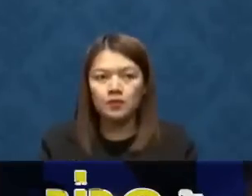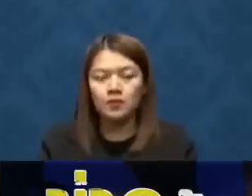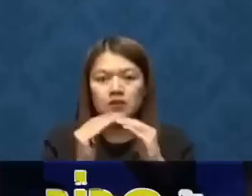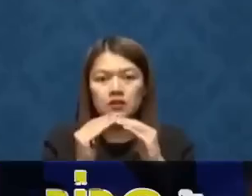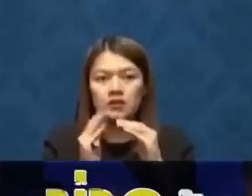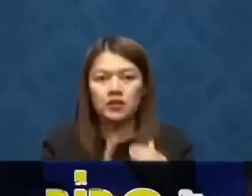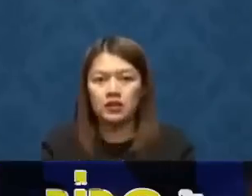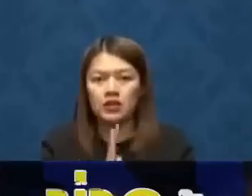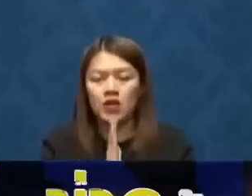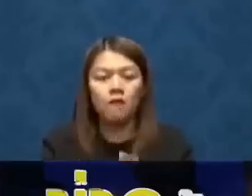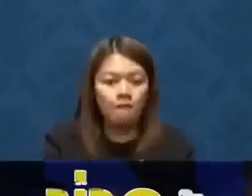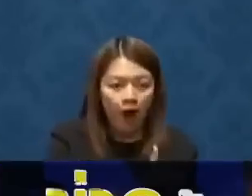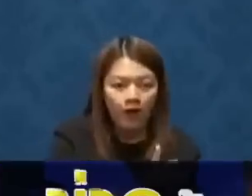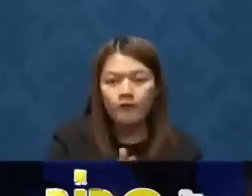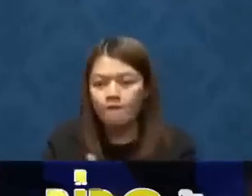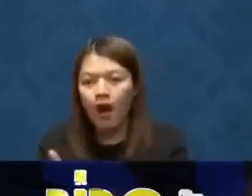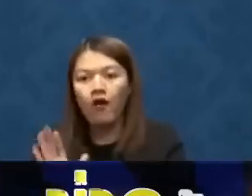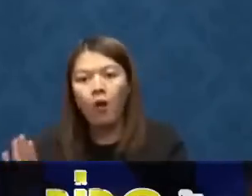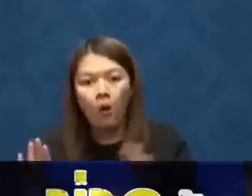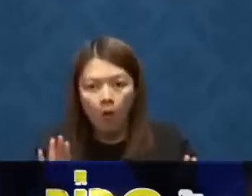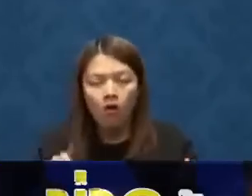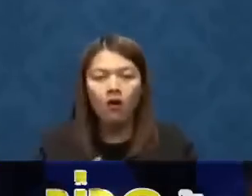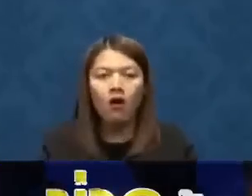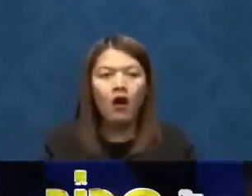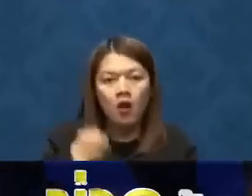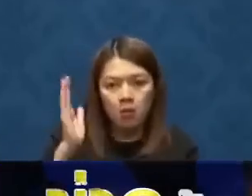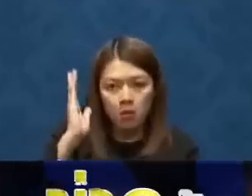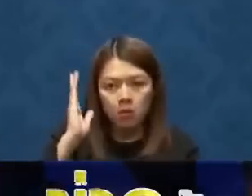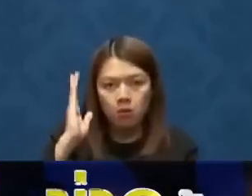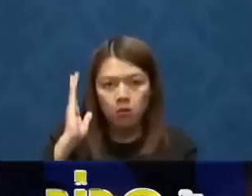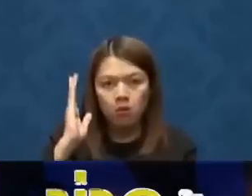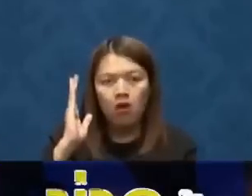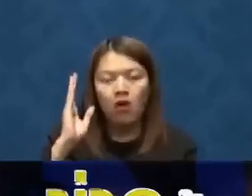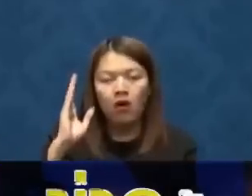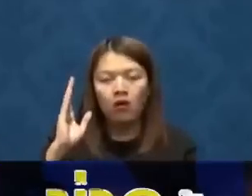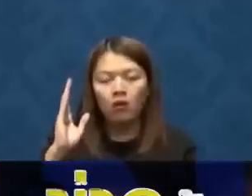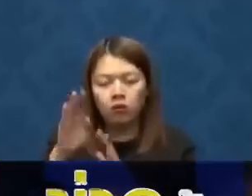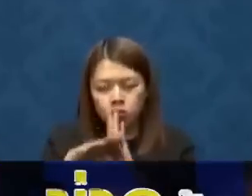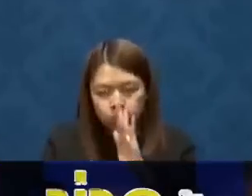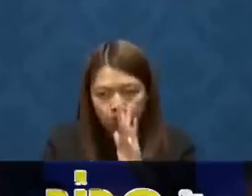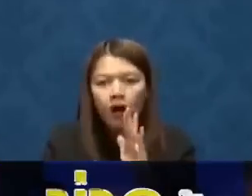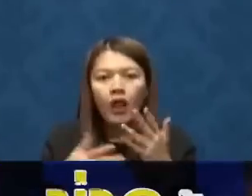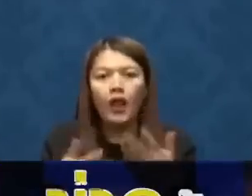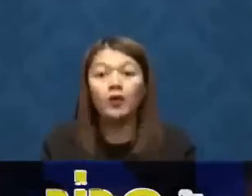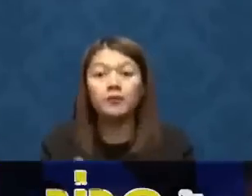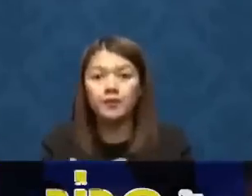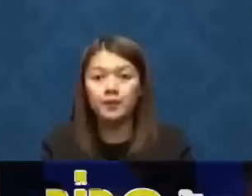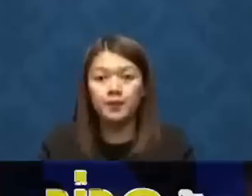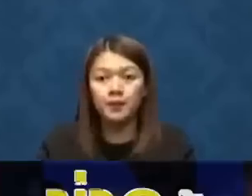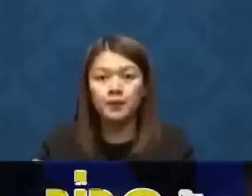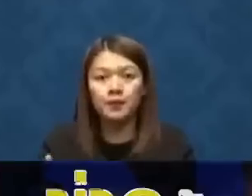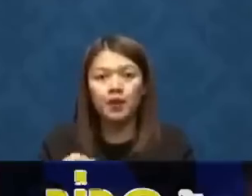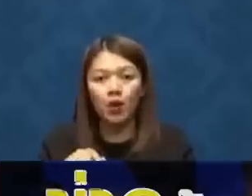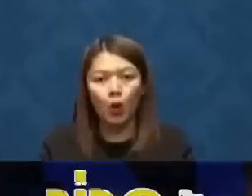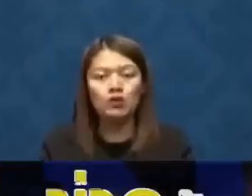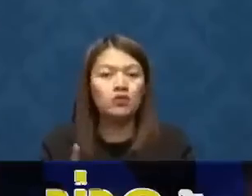สมัยประชุมคุณชวนก็ได้กล่าวขอบคุณส.ส.รวมถึงข้าราชการสำนักงานเลขาธิการสภาที่ร่วมทำงานกันมาอย่